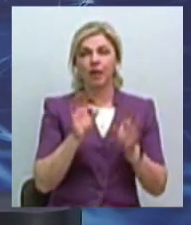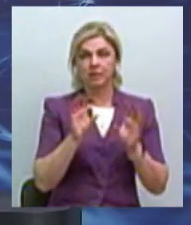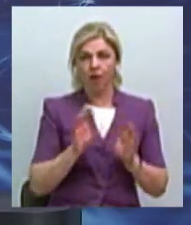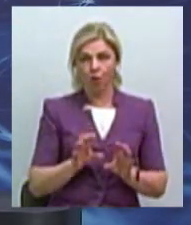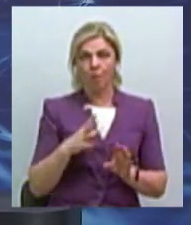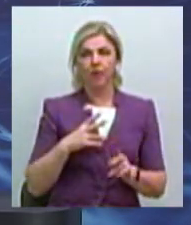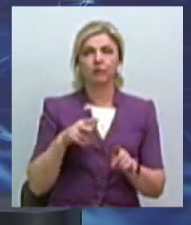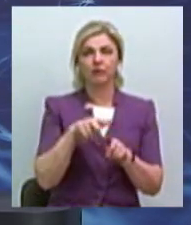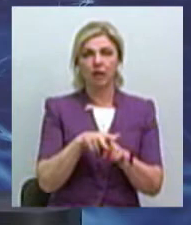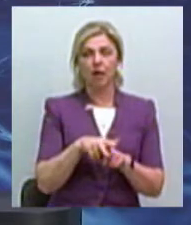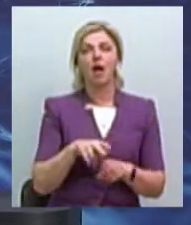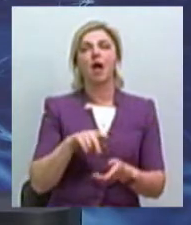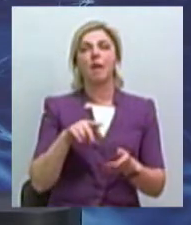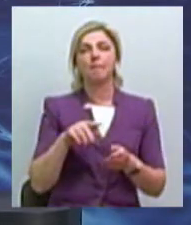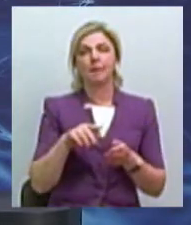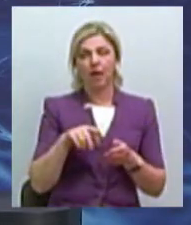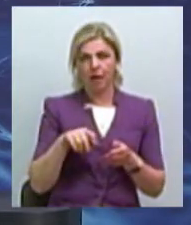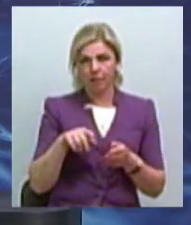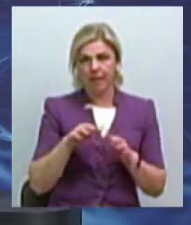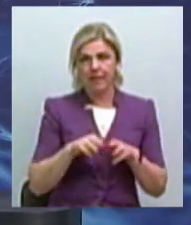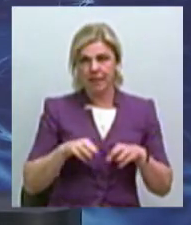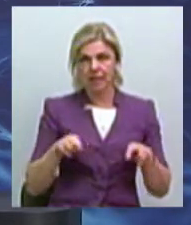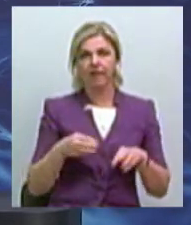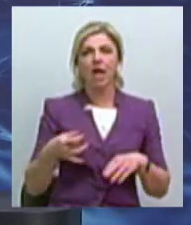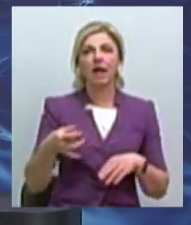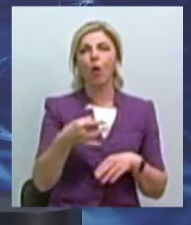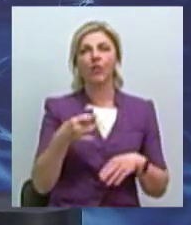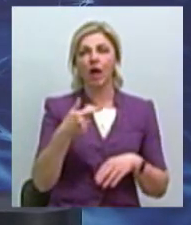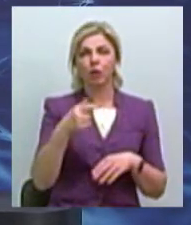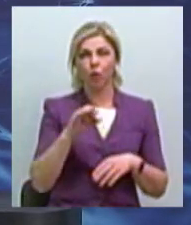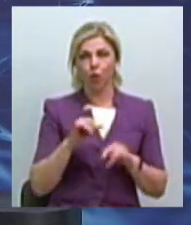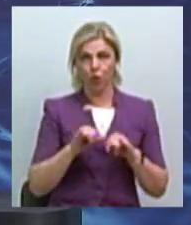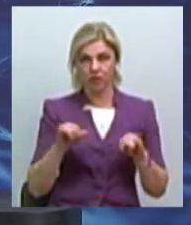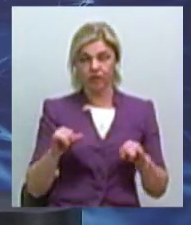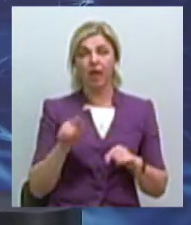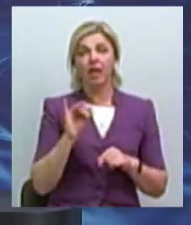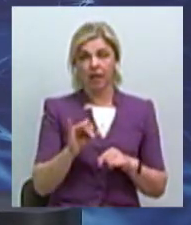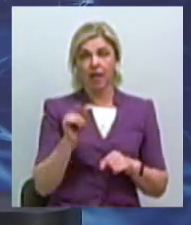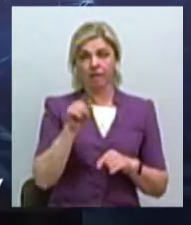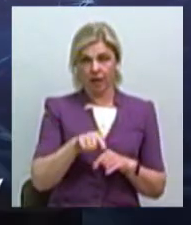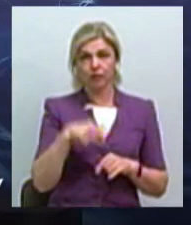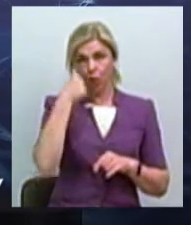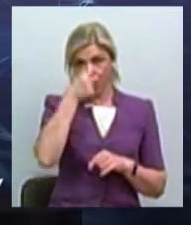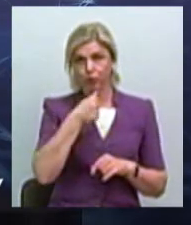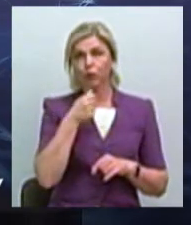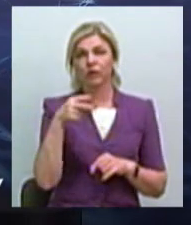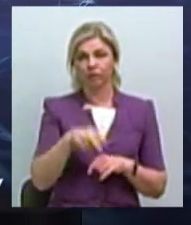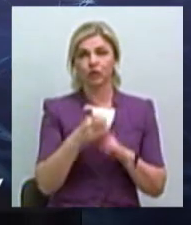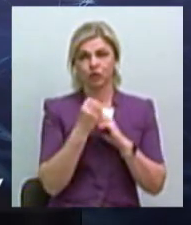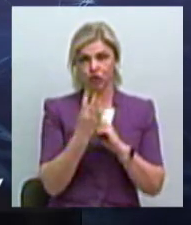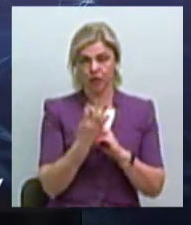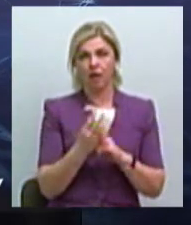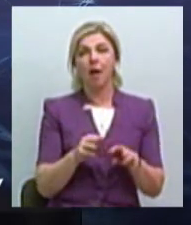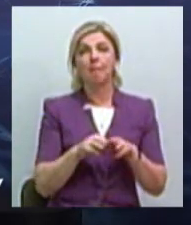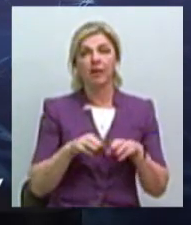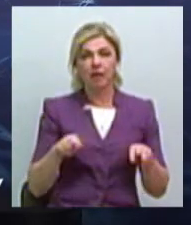на Міністерство регіонального розвитку. І тому в тому ж самому 2014 році Мінрегіон видав